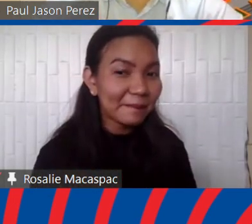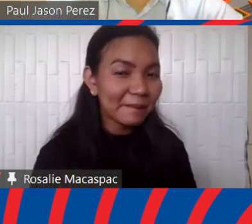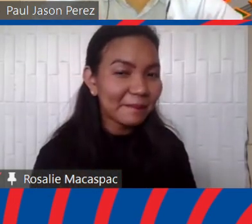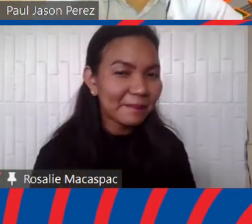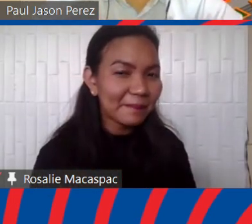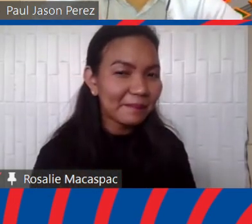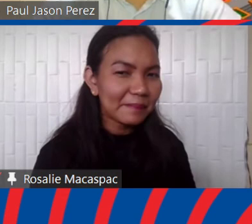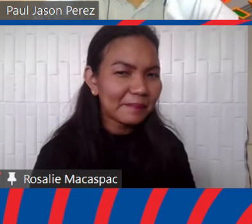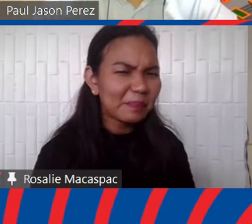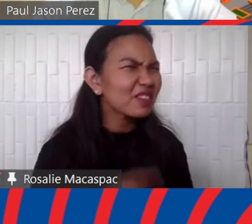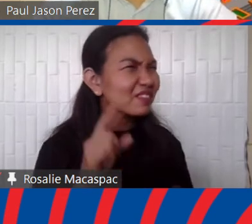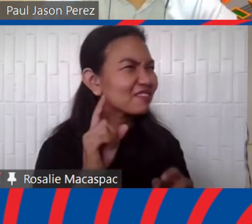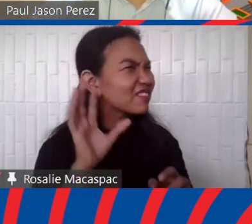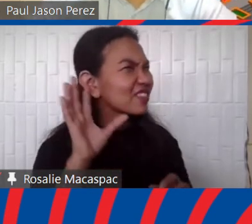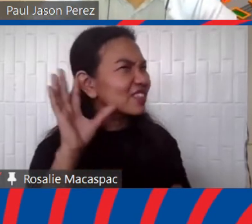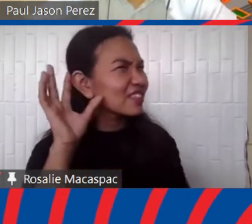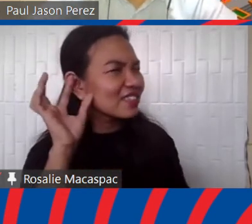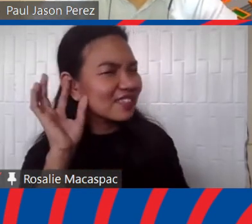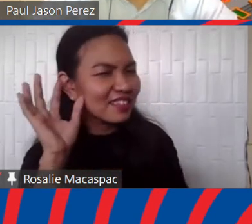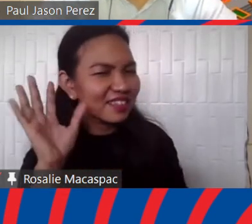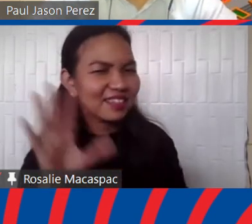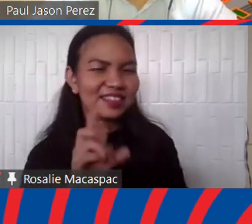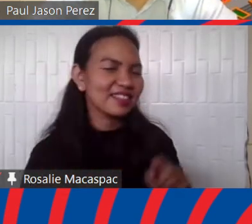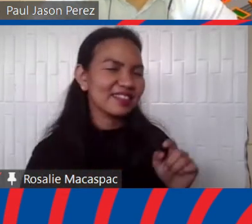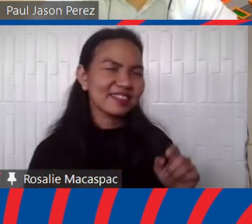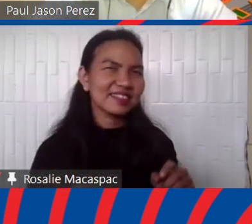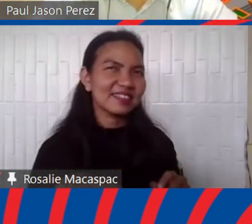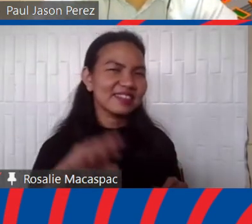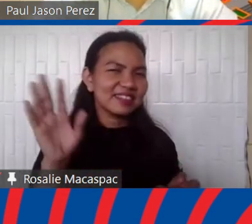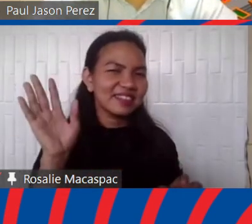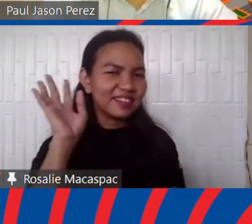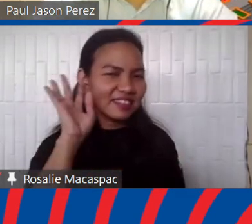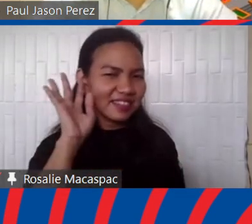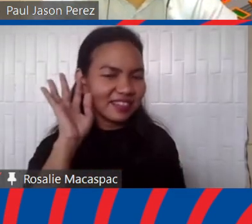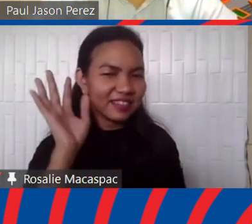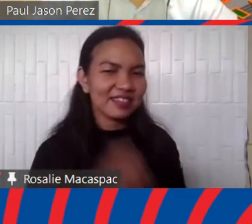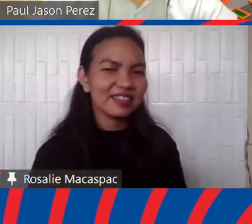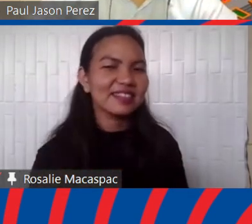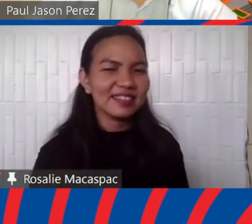Hindi ko masyadong marinig. Okay, pakiulit po.